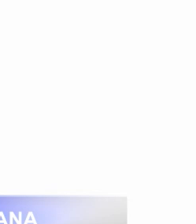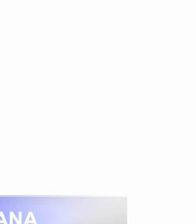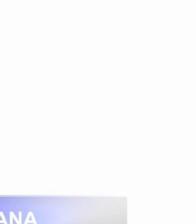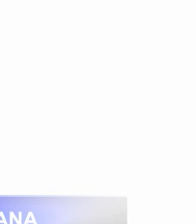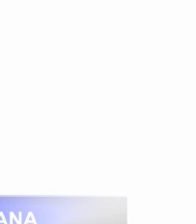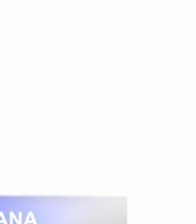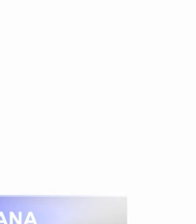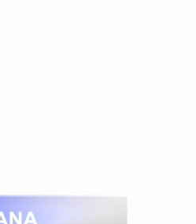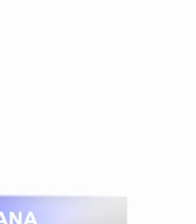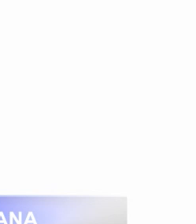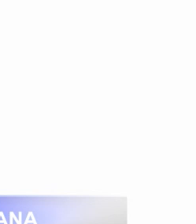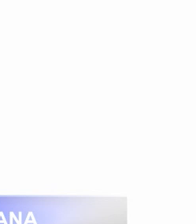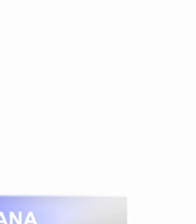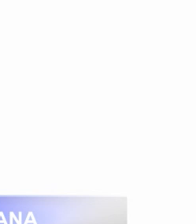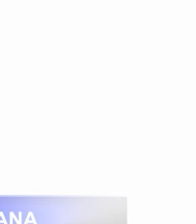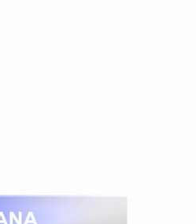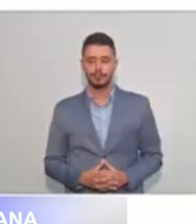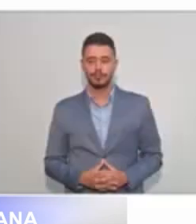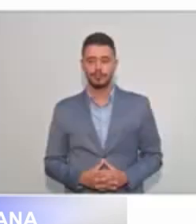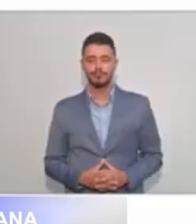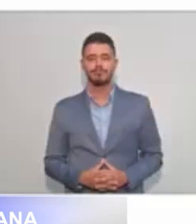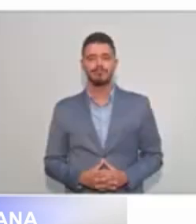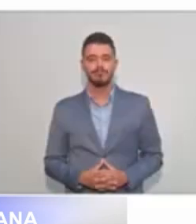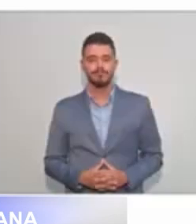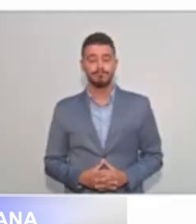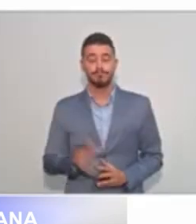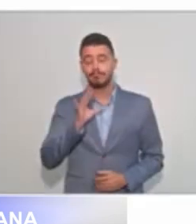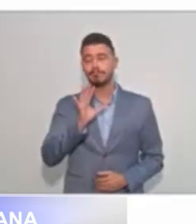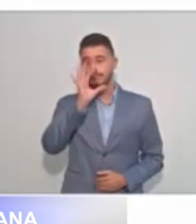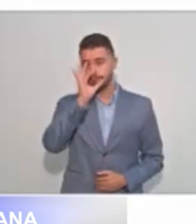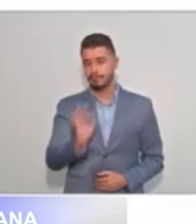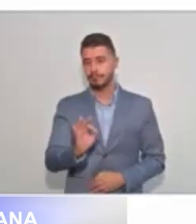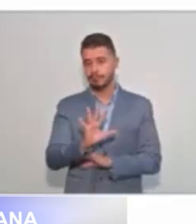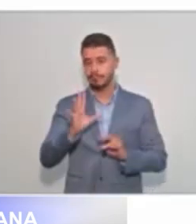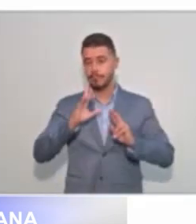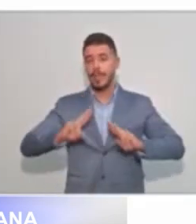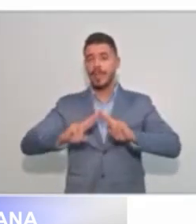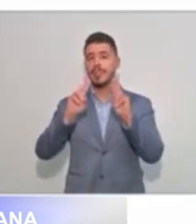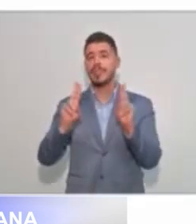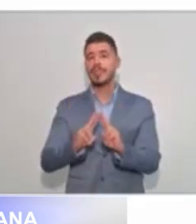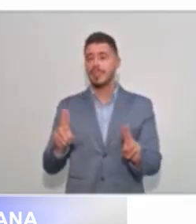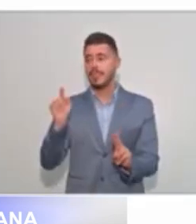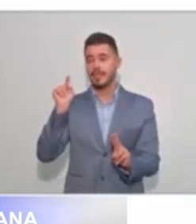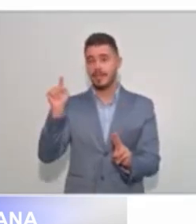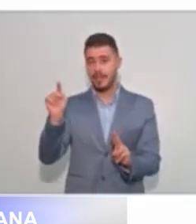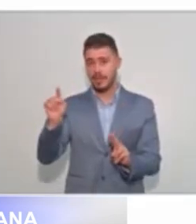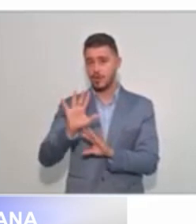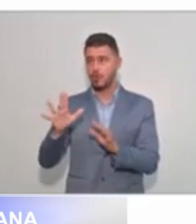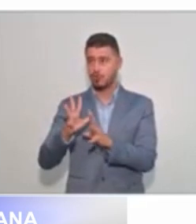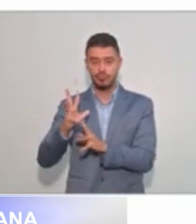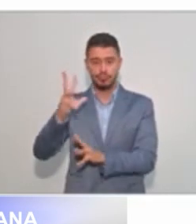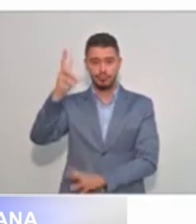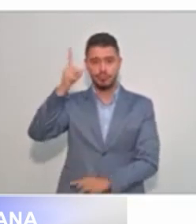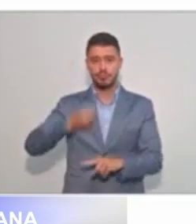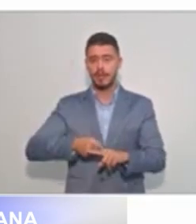τουρισμό και με διεθνή αναγνώριση της επιτυχίας του δύσκολου αυτού εγχειρήματος. Και πάλι, ο τουρισμός